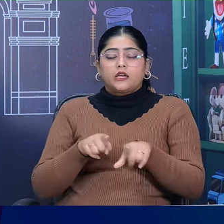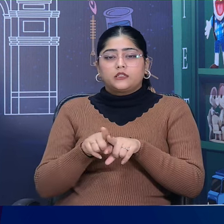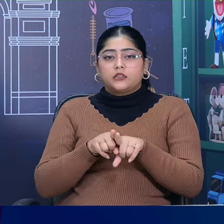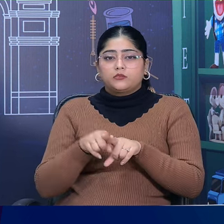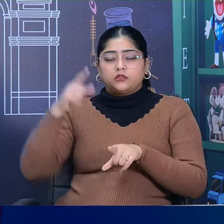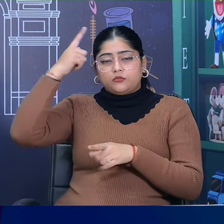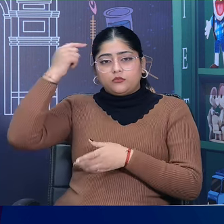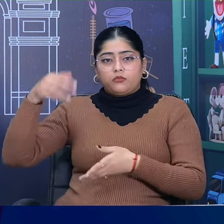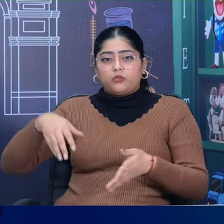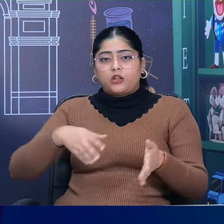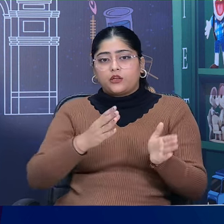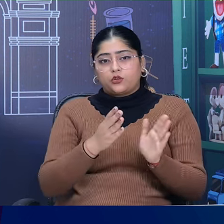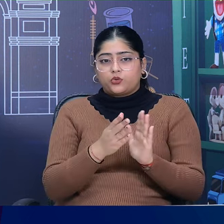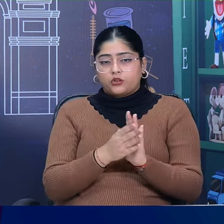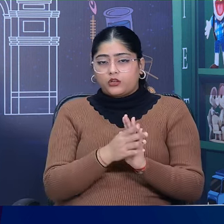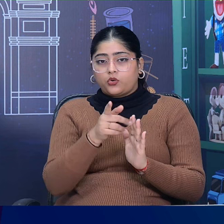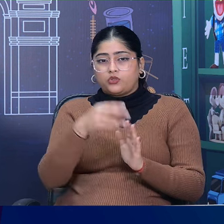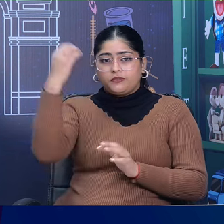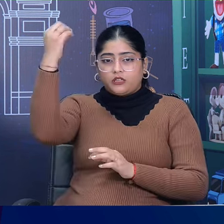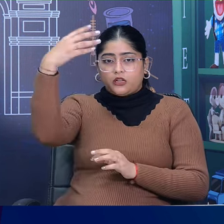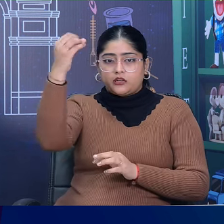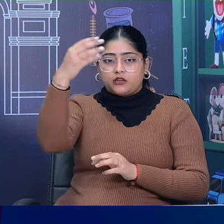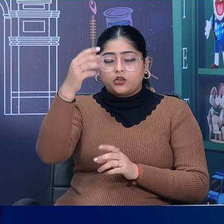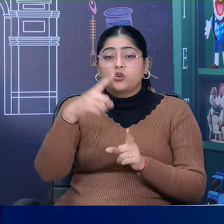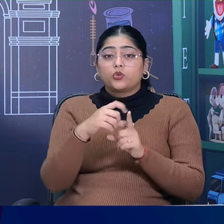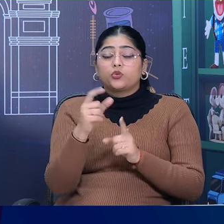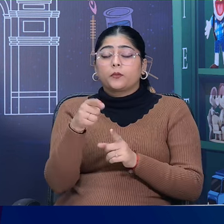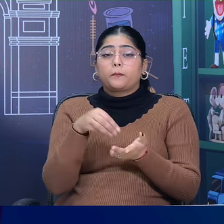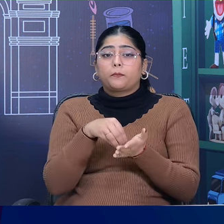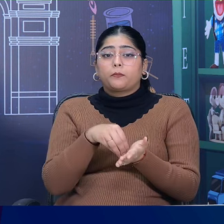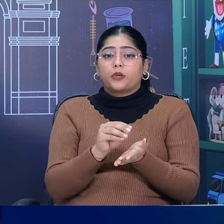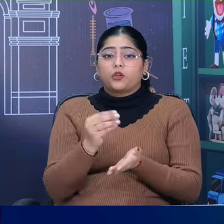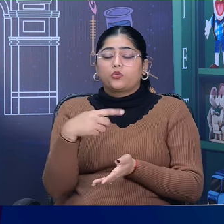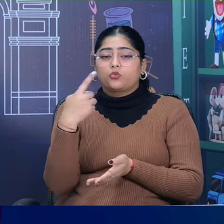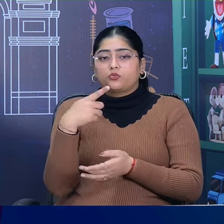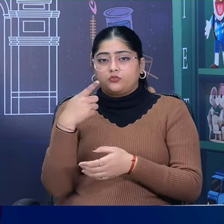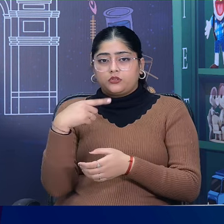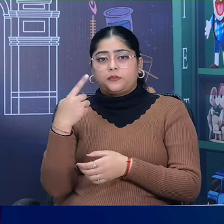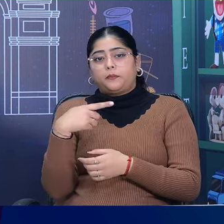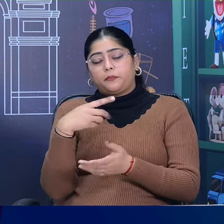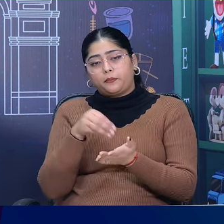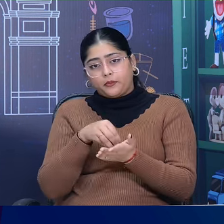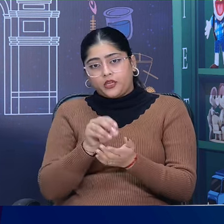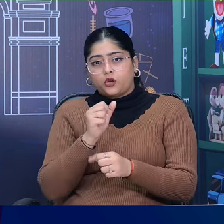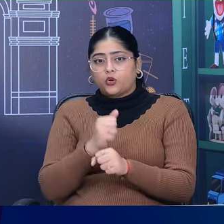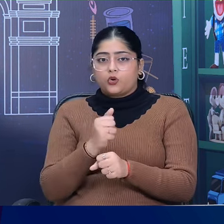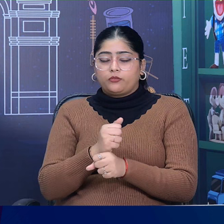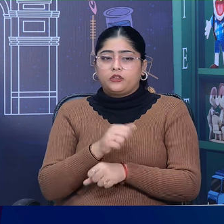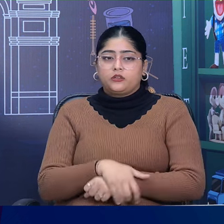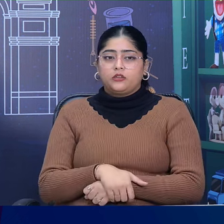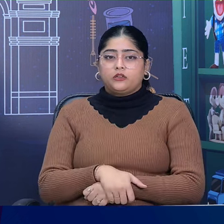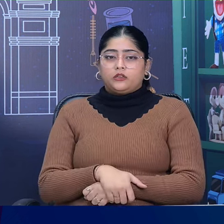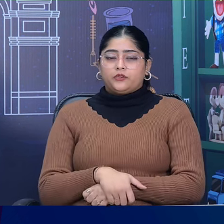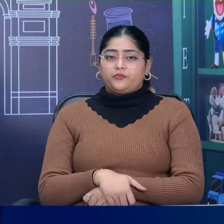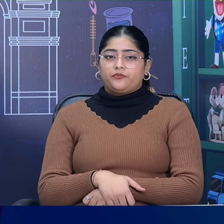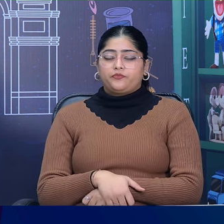जी उसके लिए तो कोई अपनी जेब से पैसा खर्च नहीं करेगा इसके लिए सरकार पैसा देती है और सरकार पैसा देती है और इस पैसे का